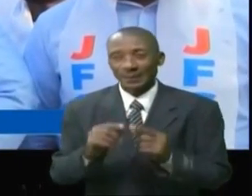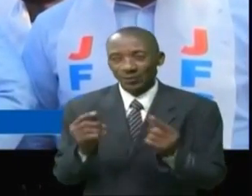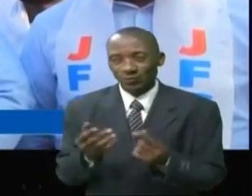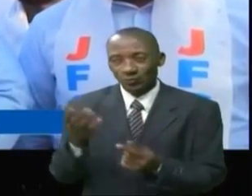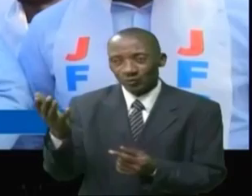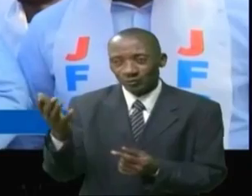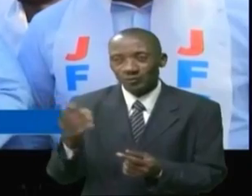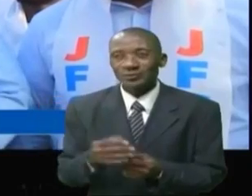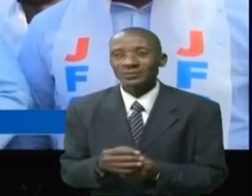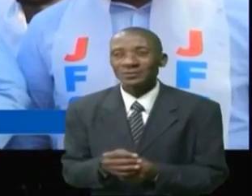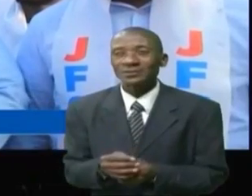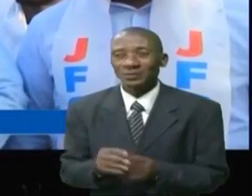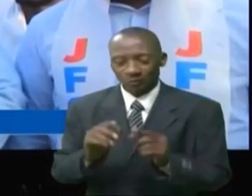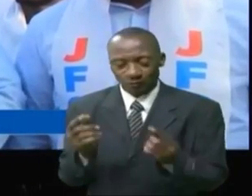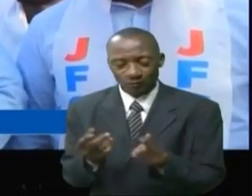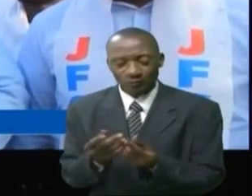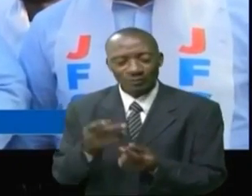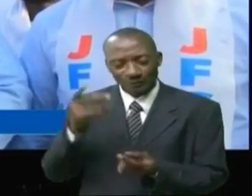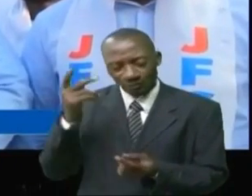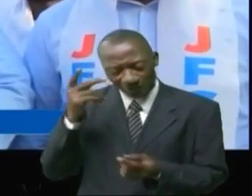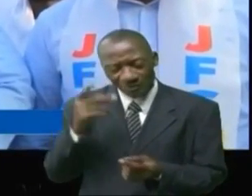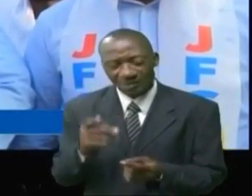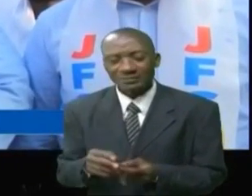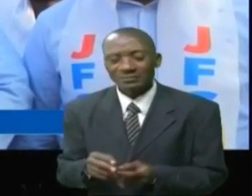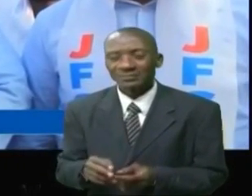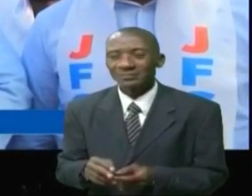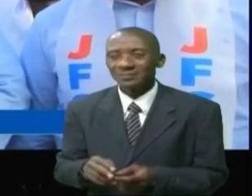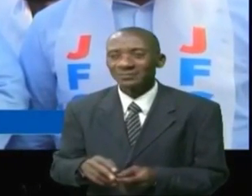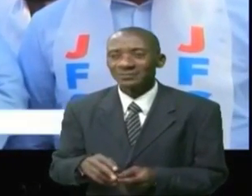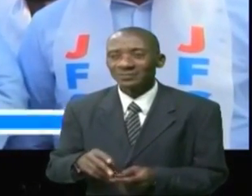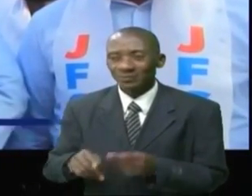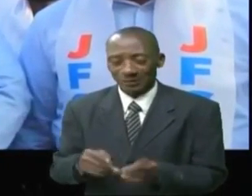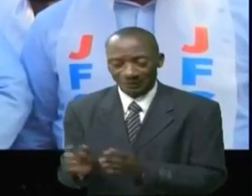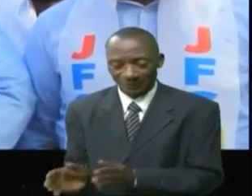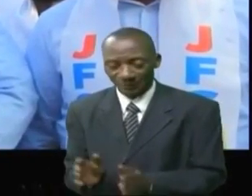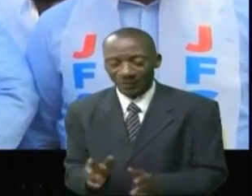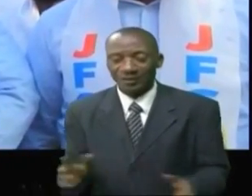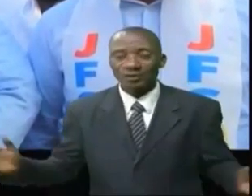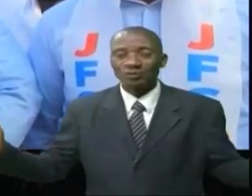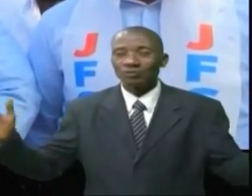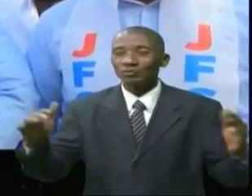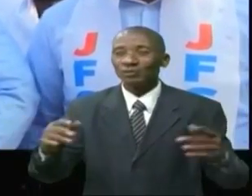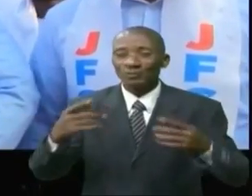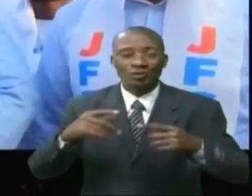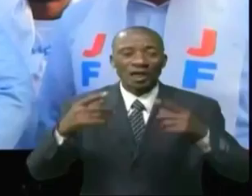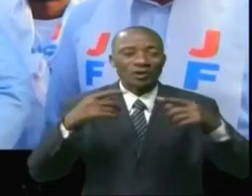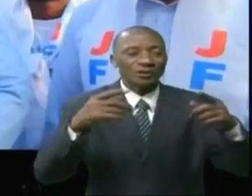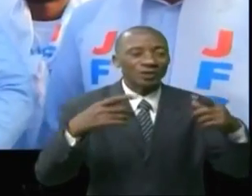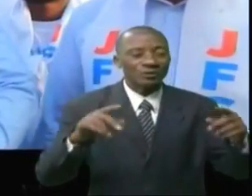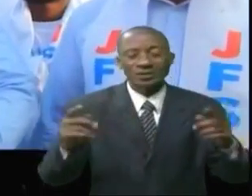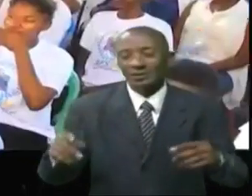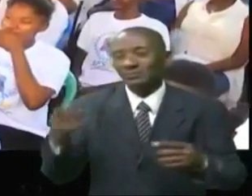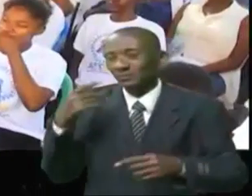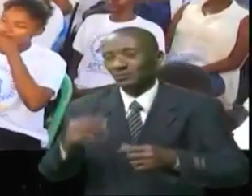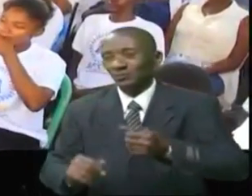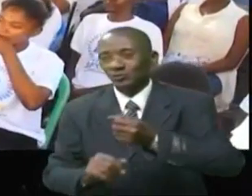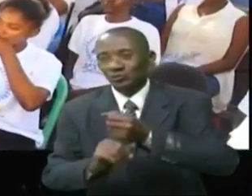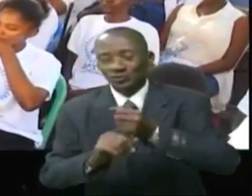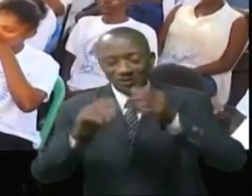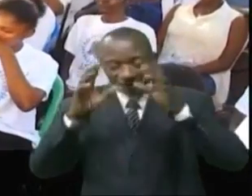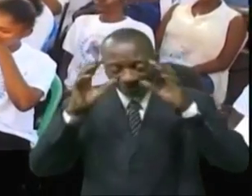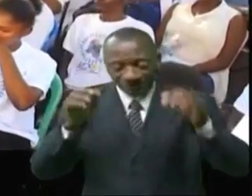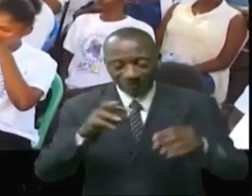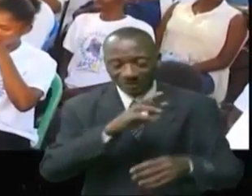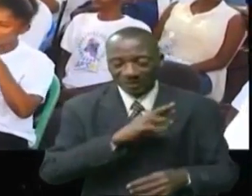mandat. C'est une structure qui est appelée à accompagner le président de la République, parce que nous avons